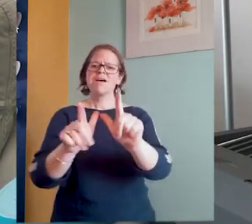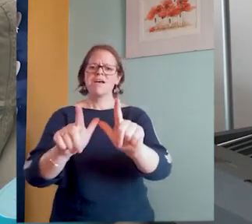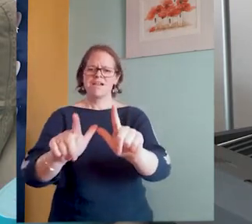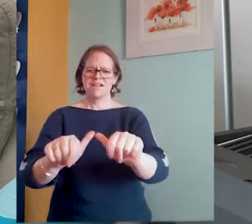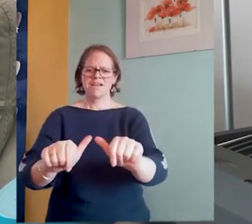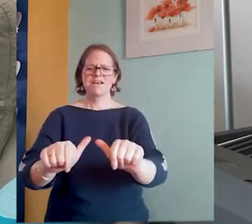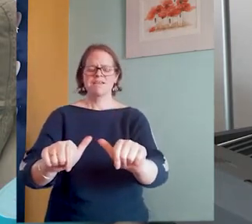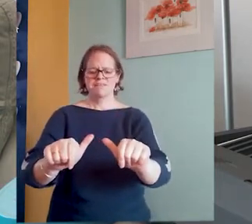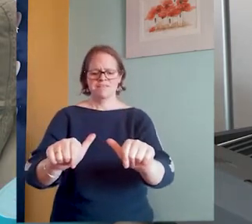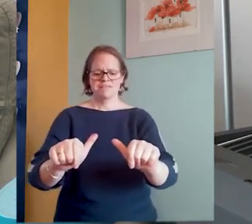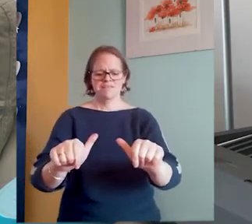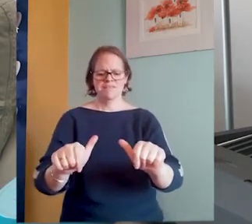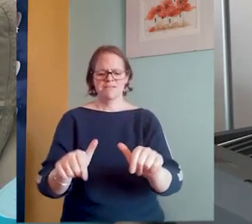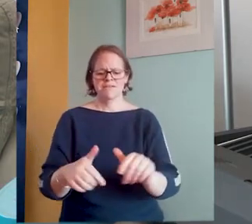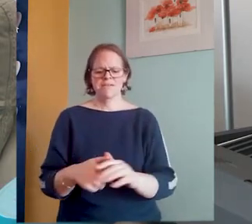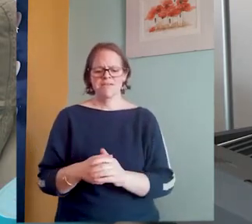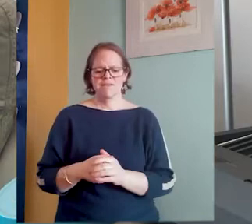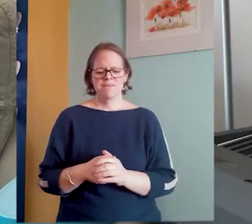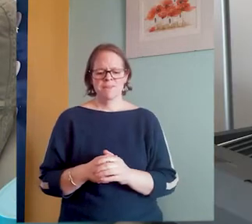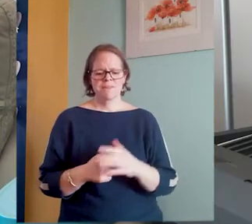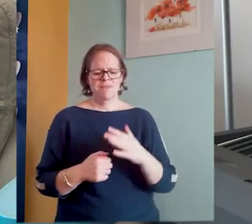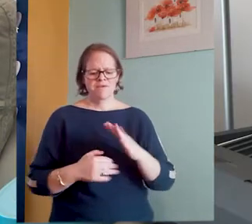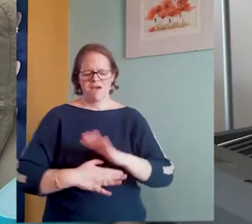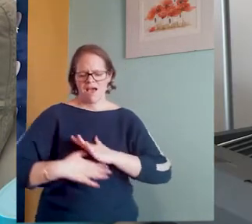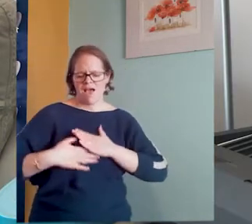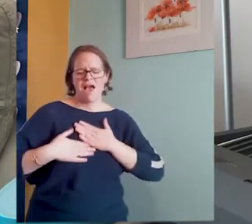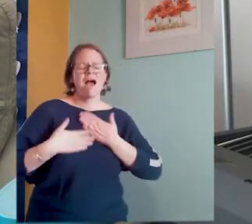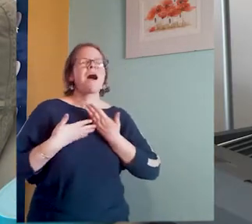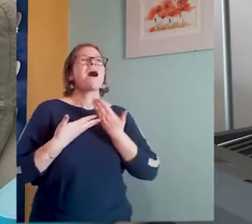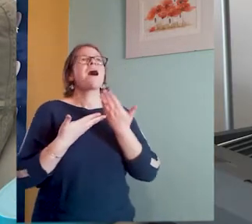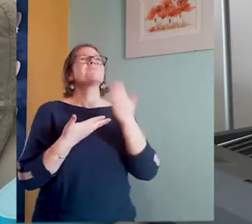Ma force est dans ton amour.